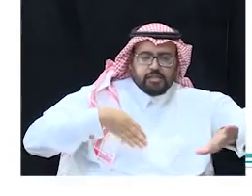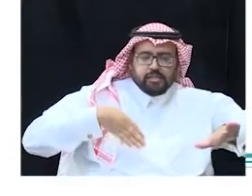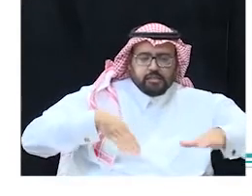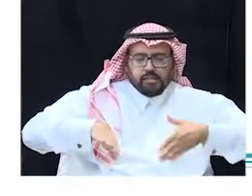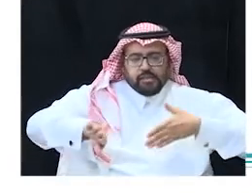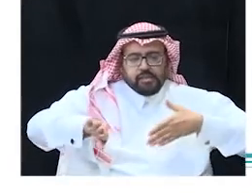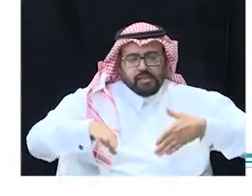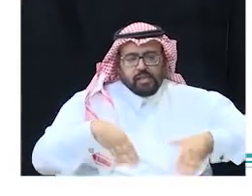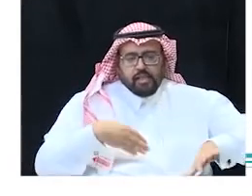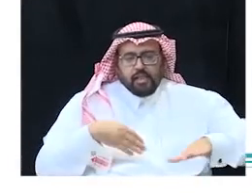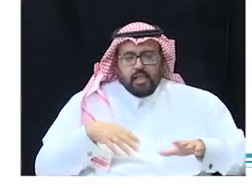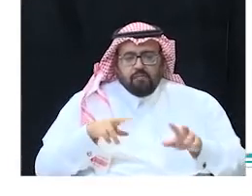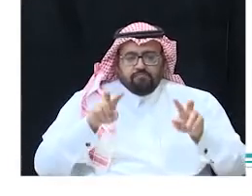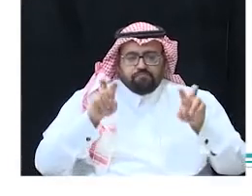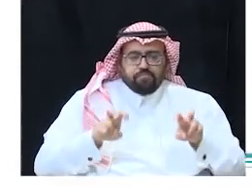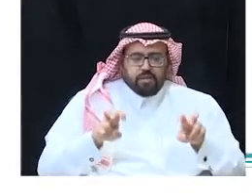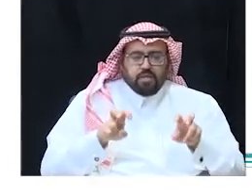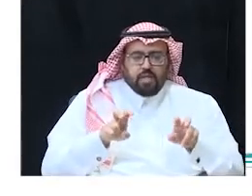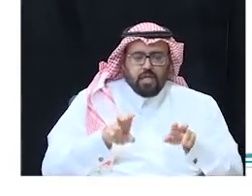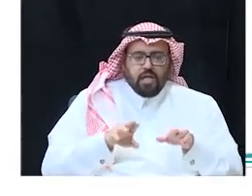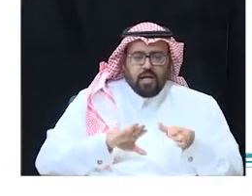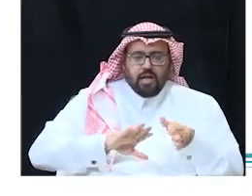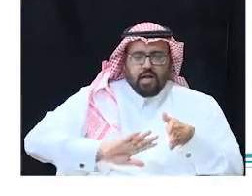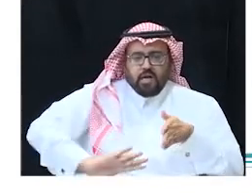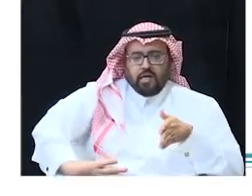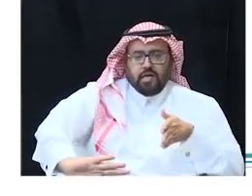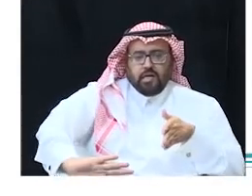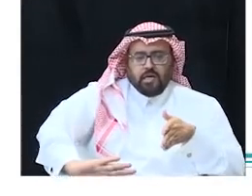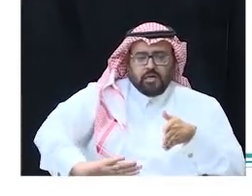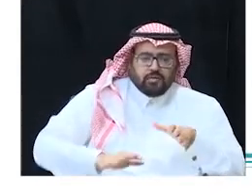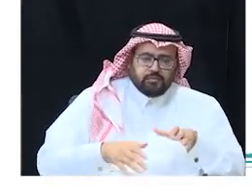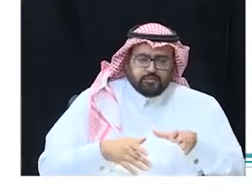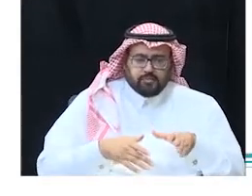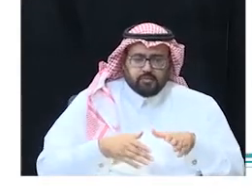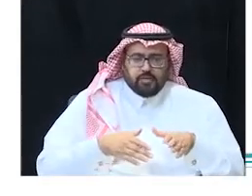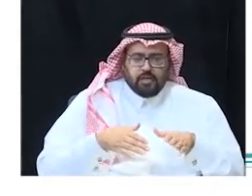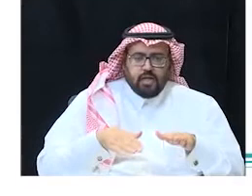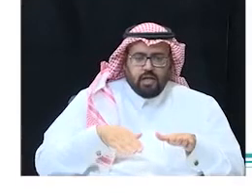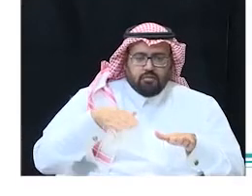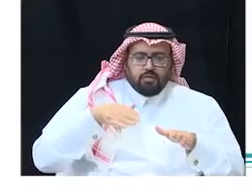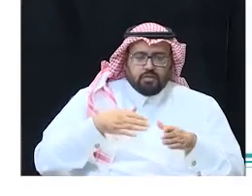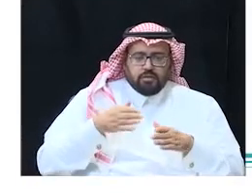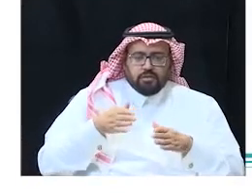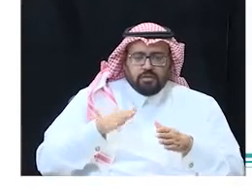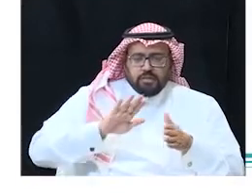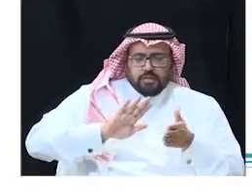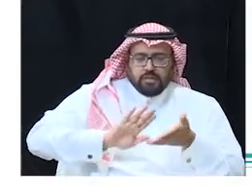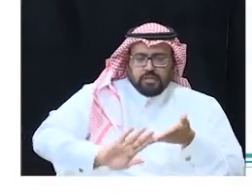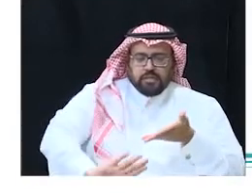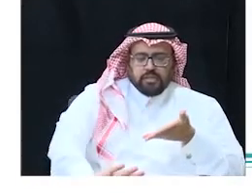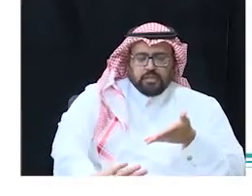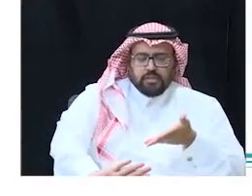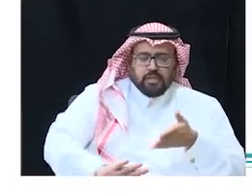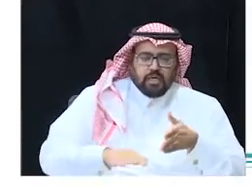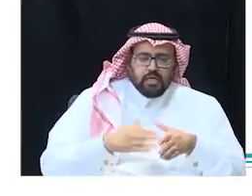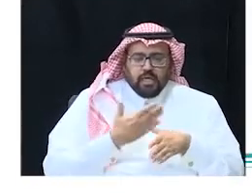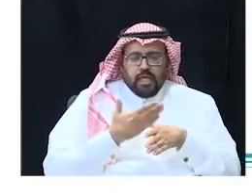وأردت أن أتوقف فإنني أجعل الكابح المطاطي يلامس الأرض،